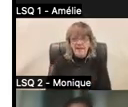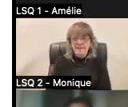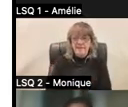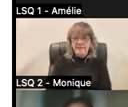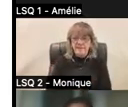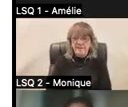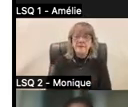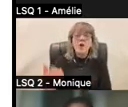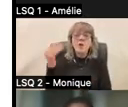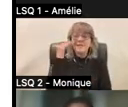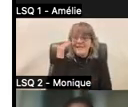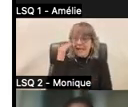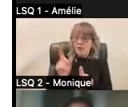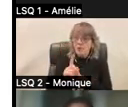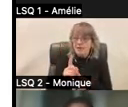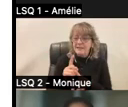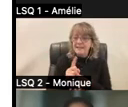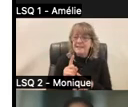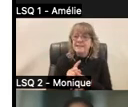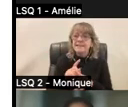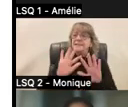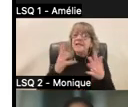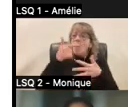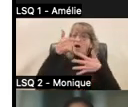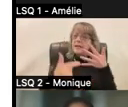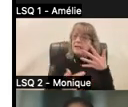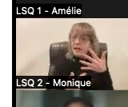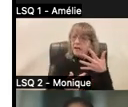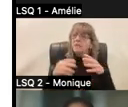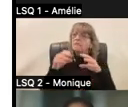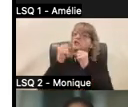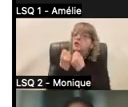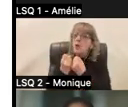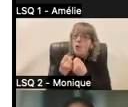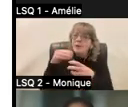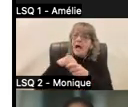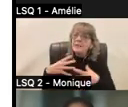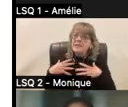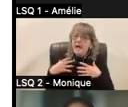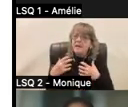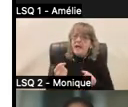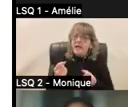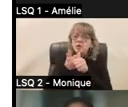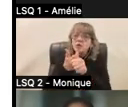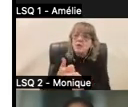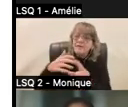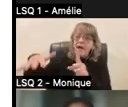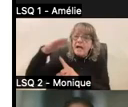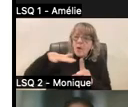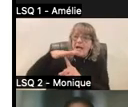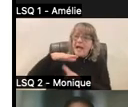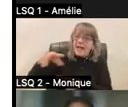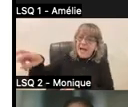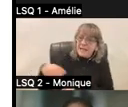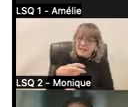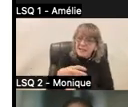Nous connaissons aussi que les déterminants sociaux de la santé dans les contextes de transit et